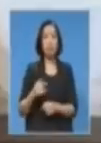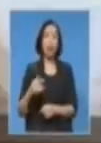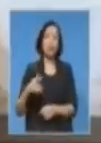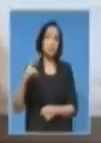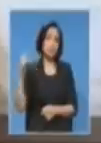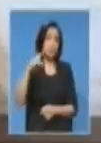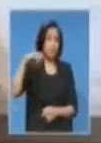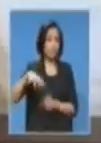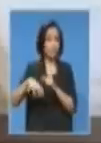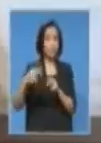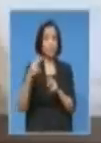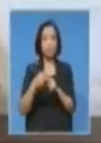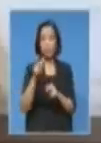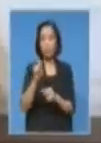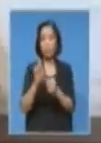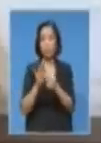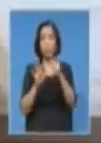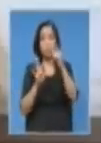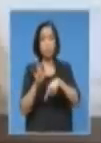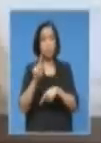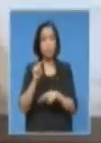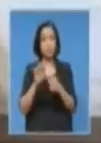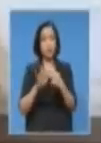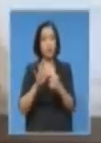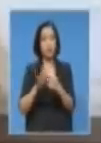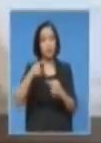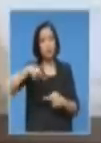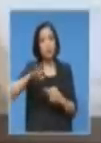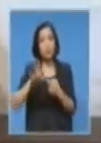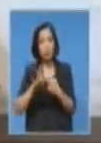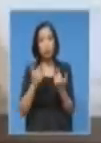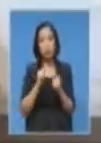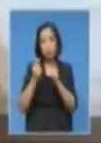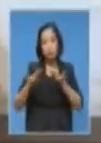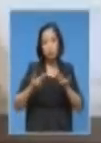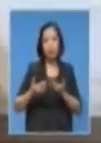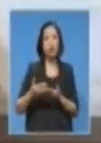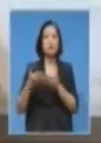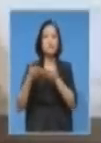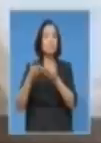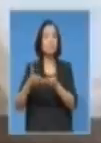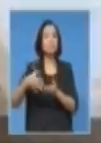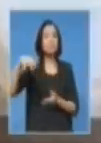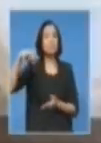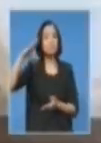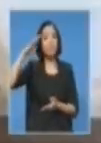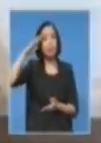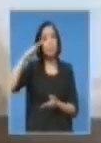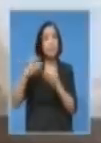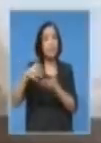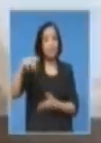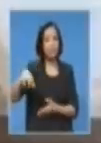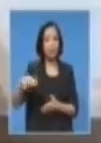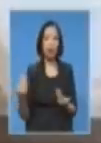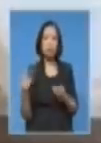าวนั้นขณะนี้อยู่ระหว่างการเจรจากับกองทัพเรือครับมีกำหนดการที่จะลงนาม MOU ร่วมกัน2ฝ่ายระหว่างกระ